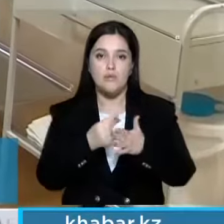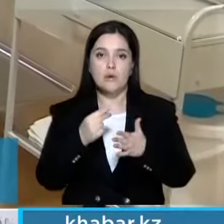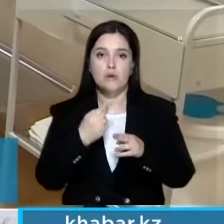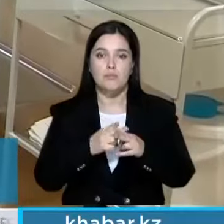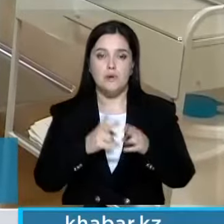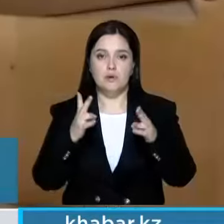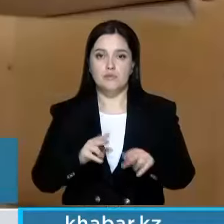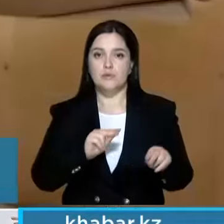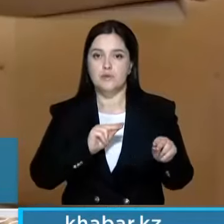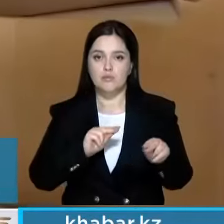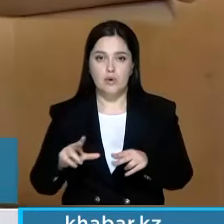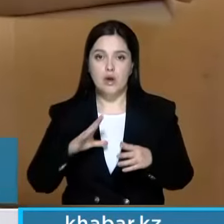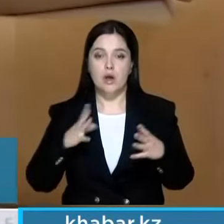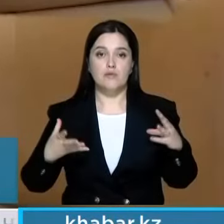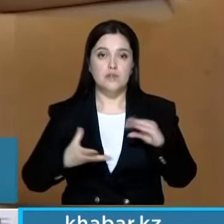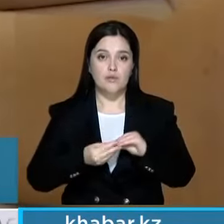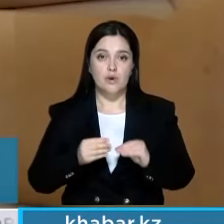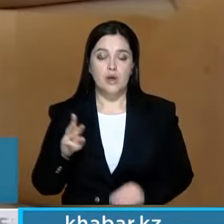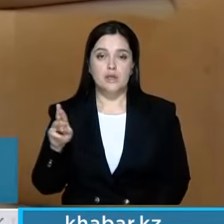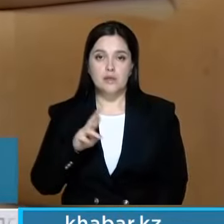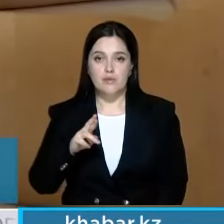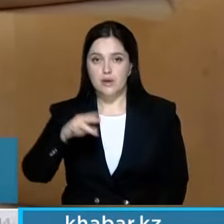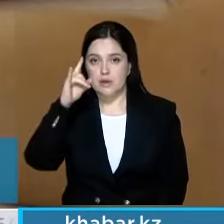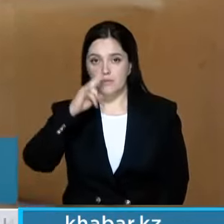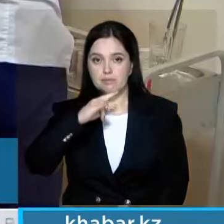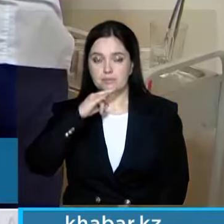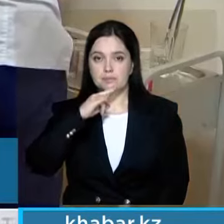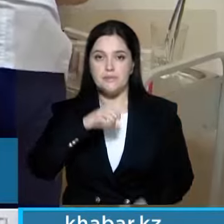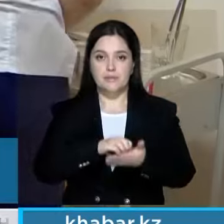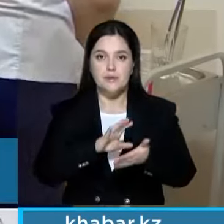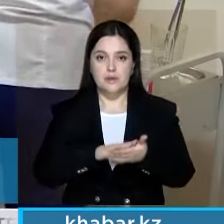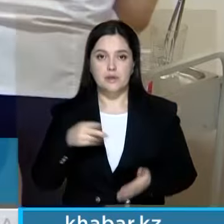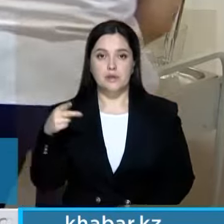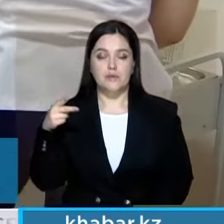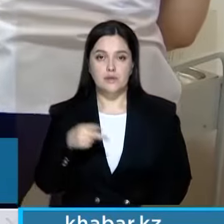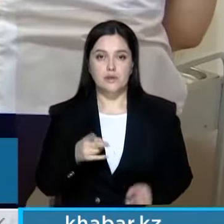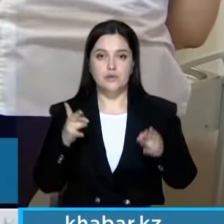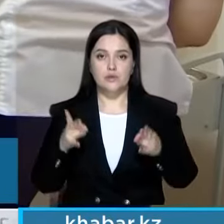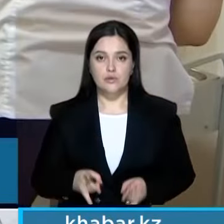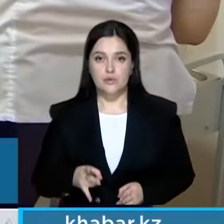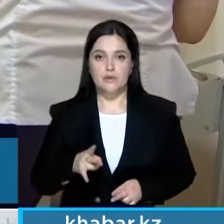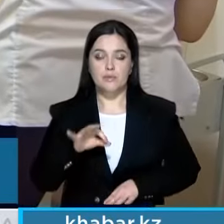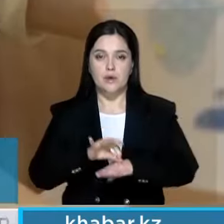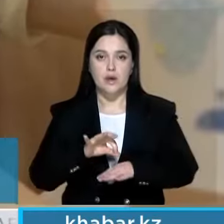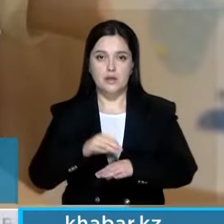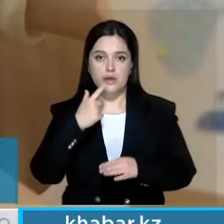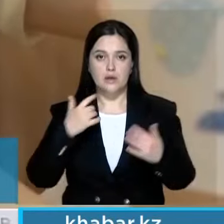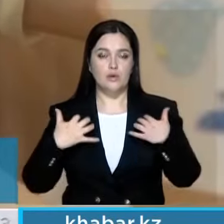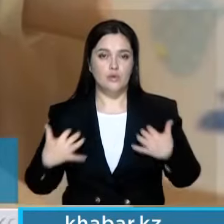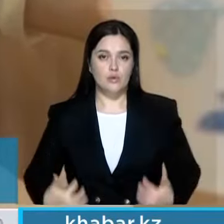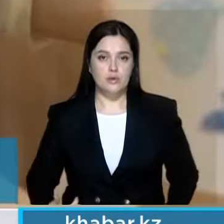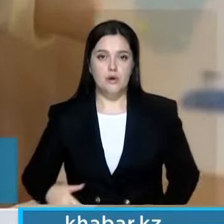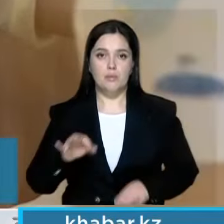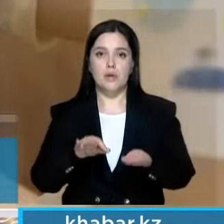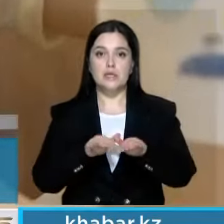вот это привело к трагическим осложнениям. Всего с начала января в нашей стране зарегистрировали почти 2000 случаев заболевания корью.